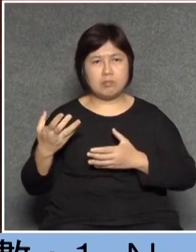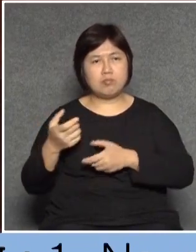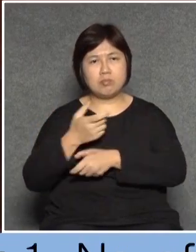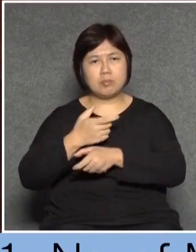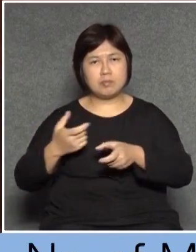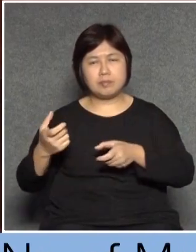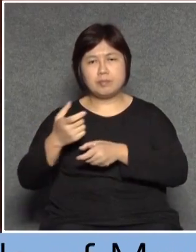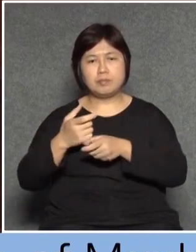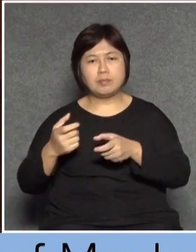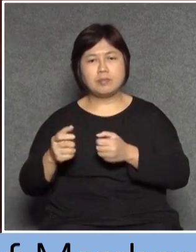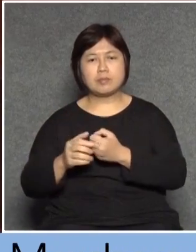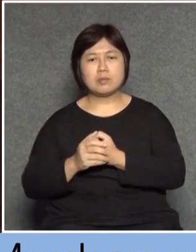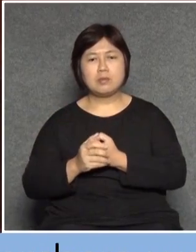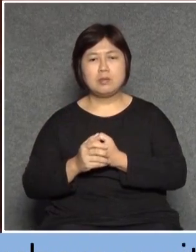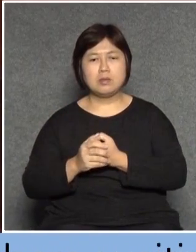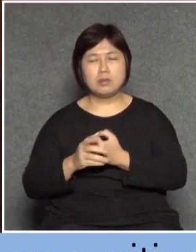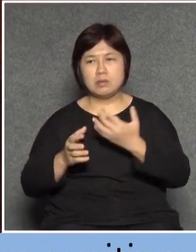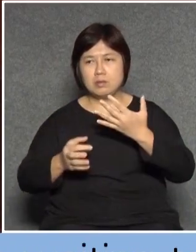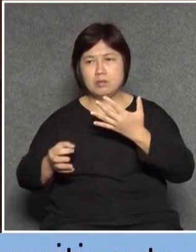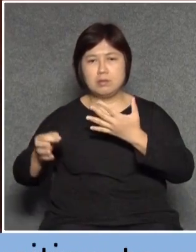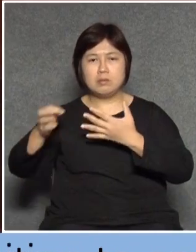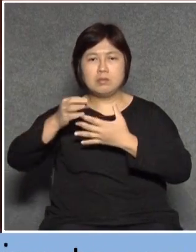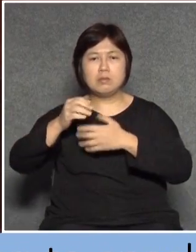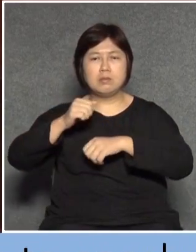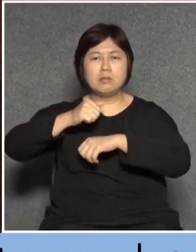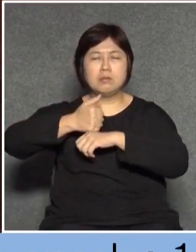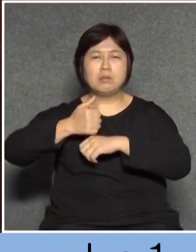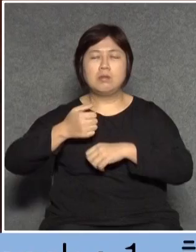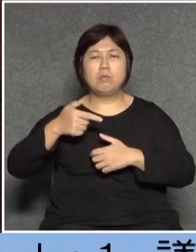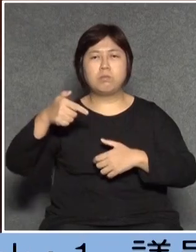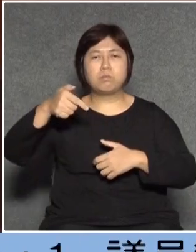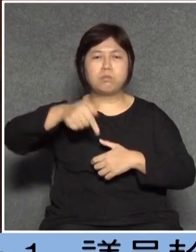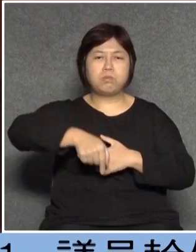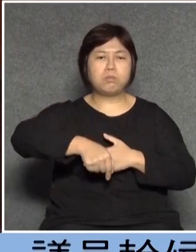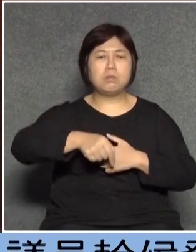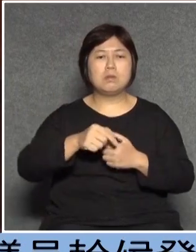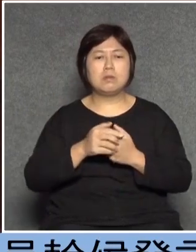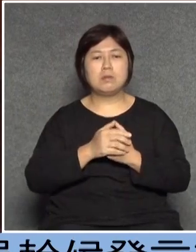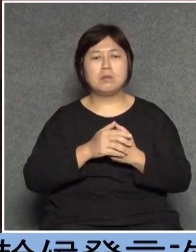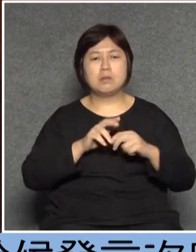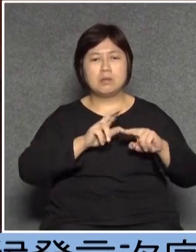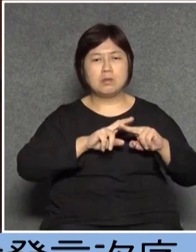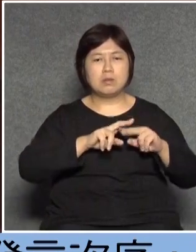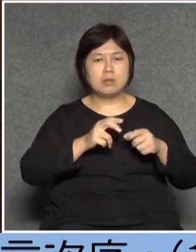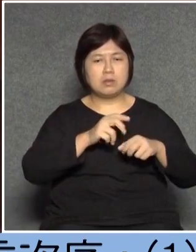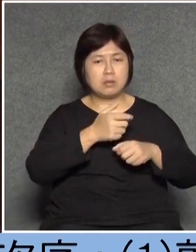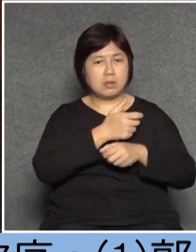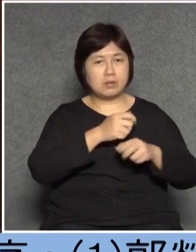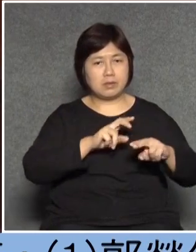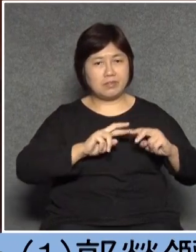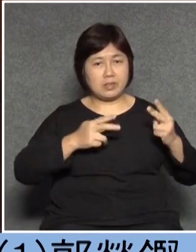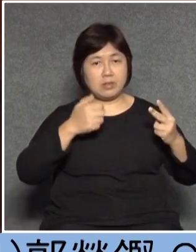即是向上流動的機會是減少。中國不是經濟發達的地方